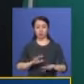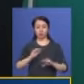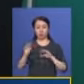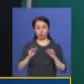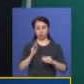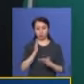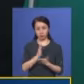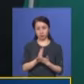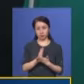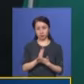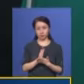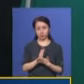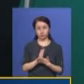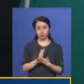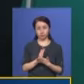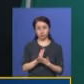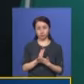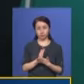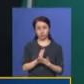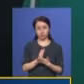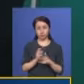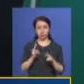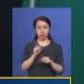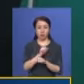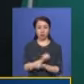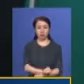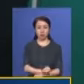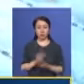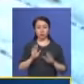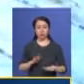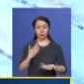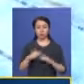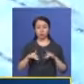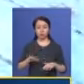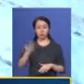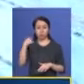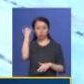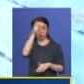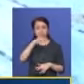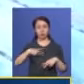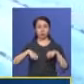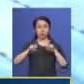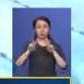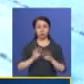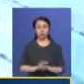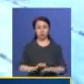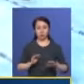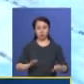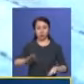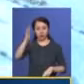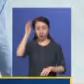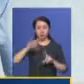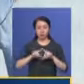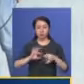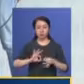укомплектована основными снарядами. В принципе, осталось только готовить чемпионов. В прошлом году в специализированной детско-юношеской школе